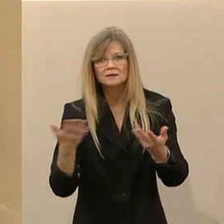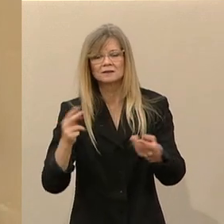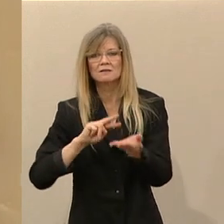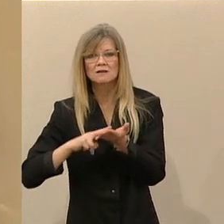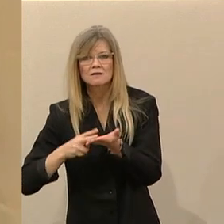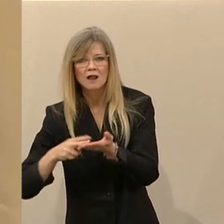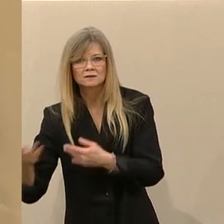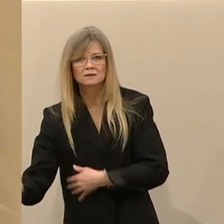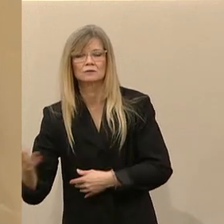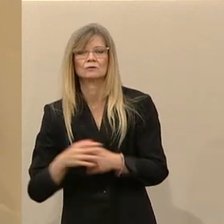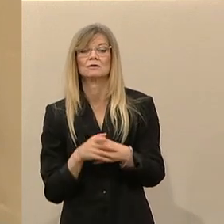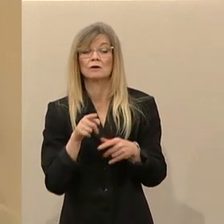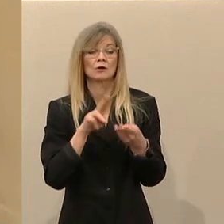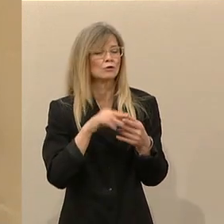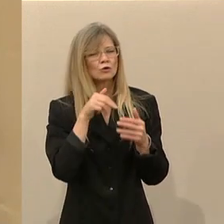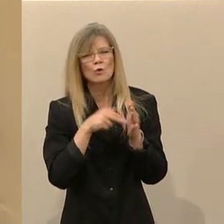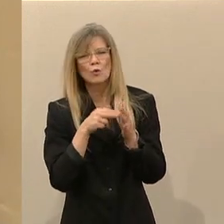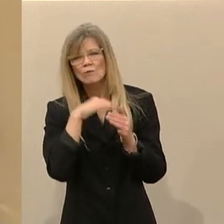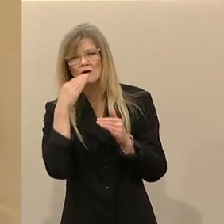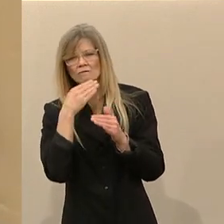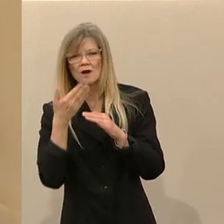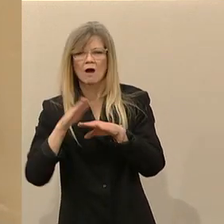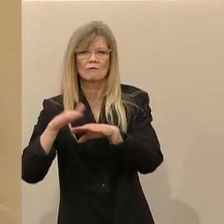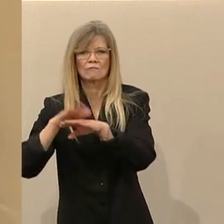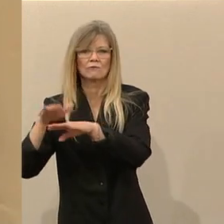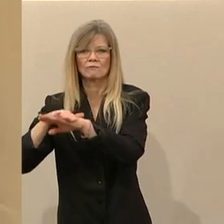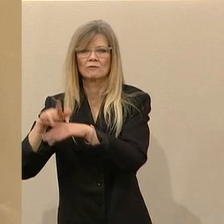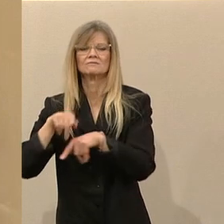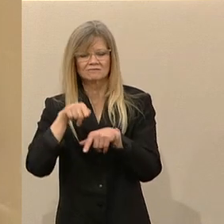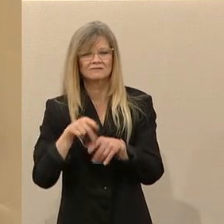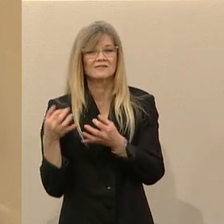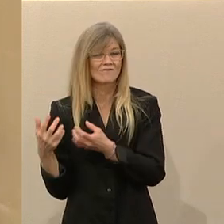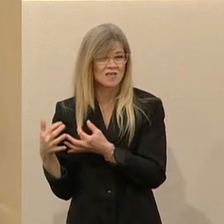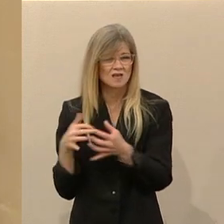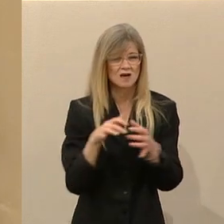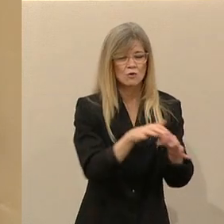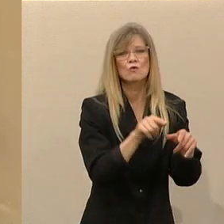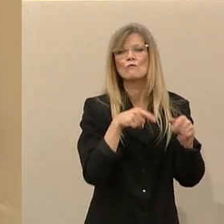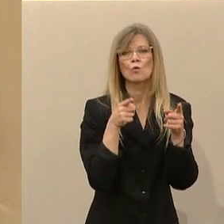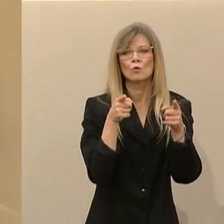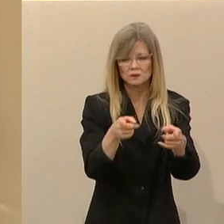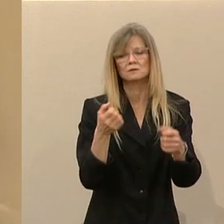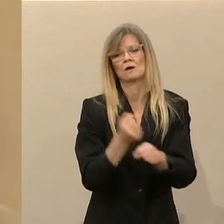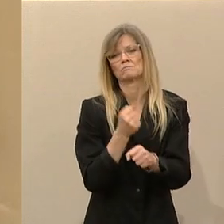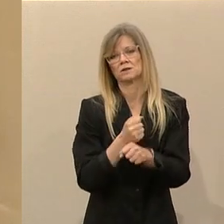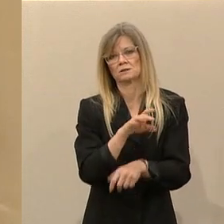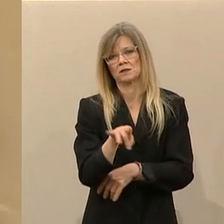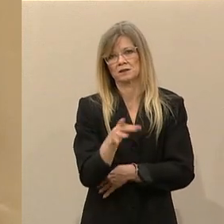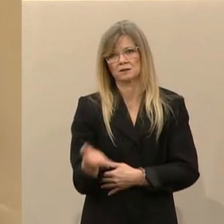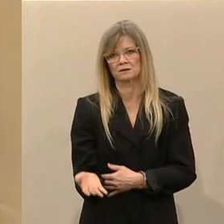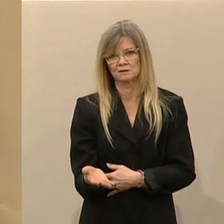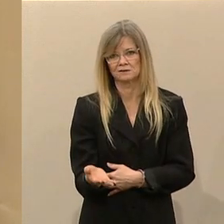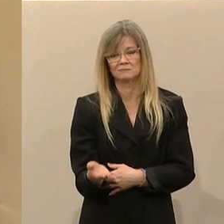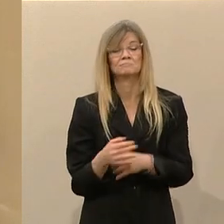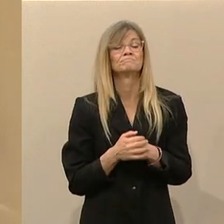mehr, haben Auswirkungen auf den Arbeitsmarkt und auf unsere Arbeitsplätze. Und wir müssen uns um diese Veränderung